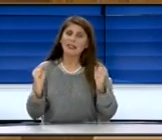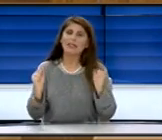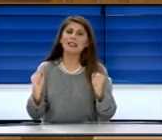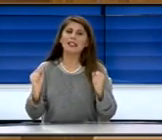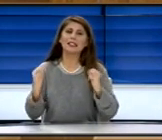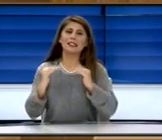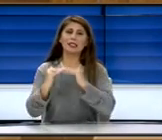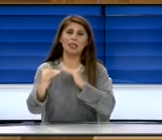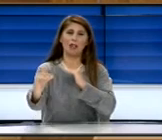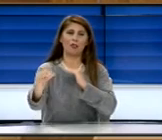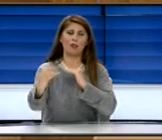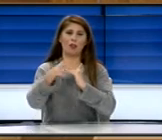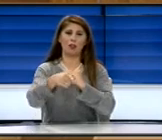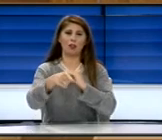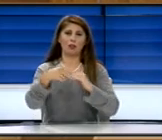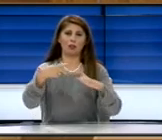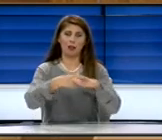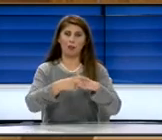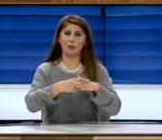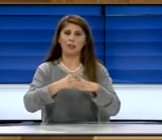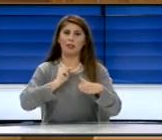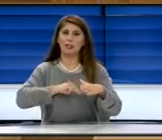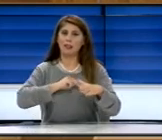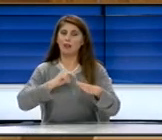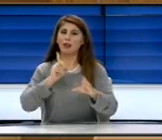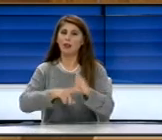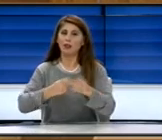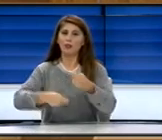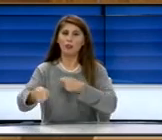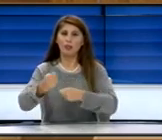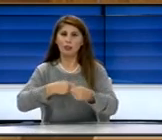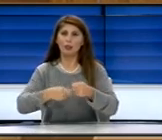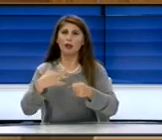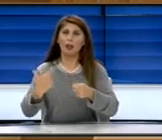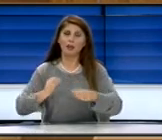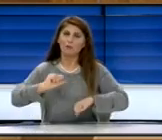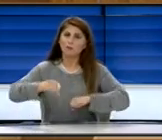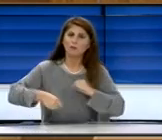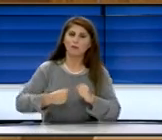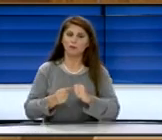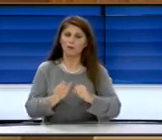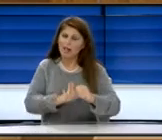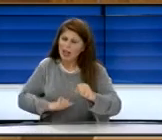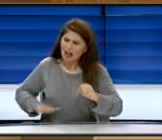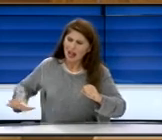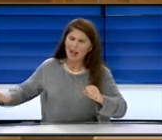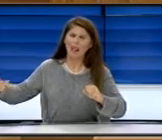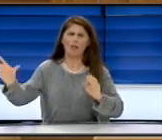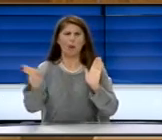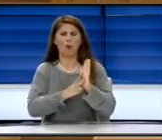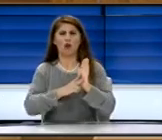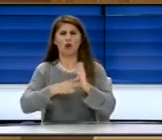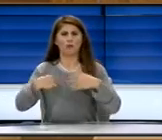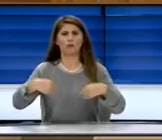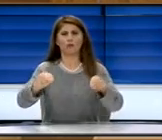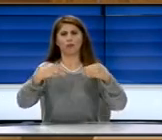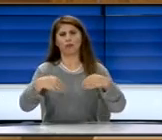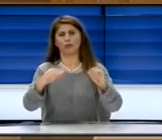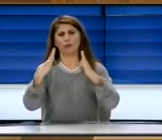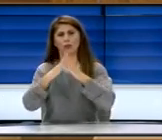τα κέρδη των εταιριών διαχείρισης. Έχει να κάνει με την πάλι για καθολική απαγόρευση πληστηριασμού